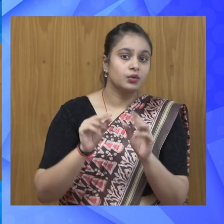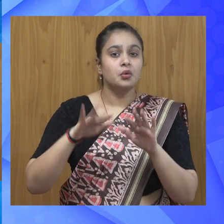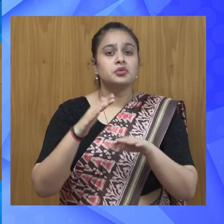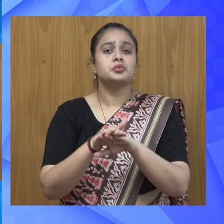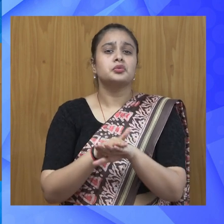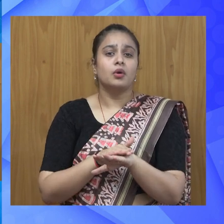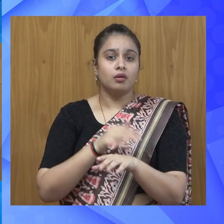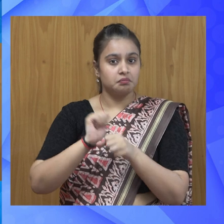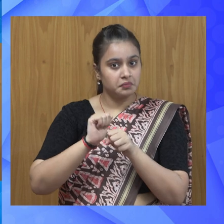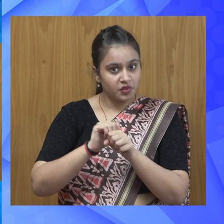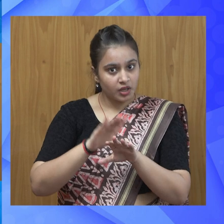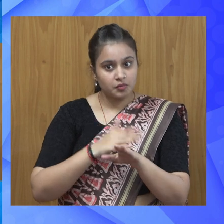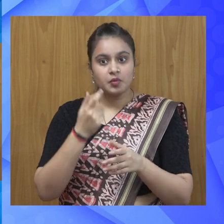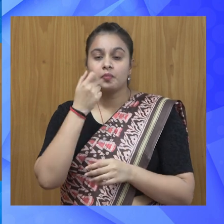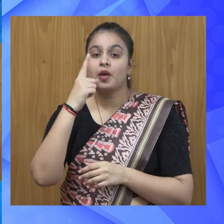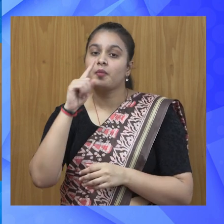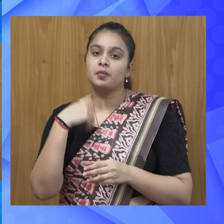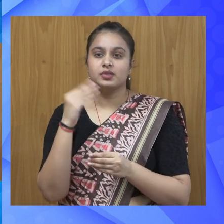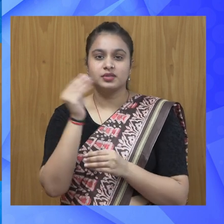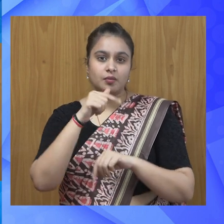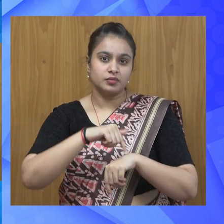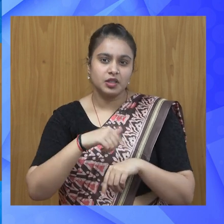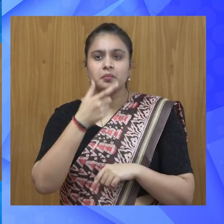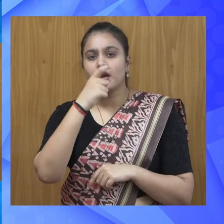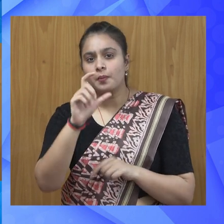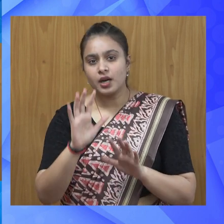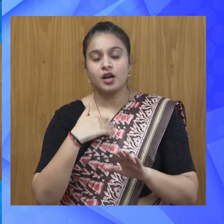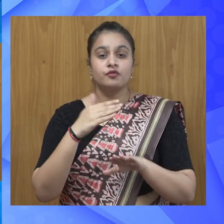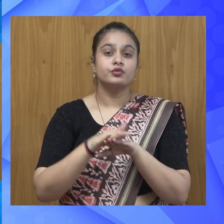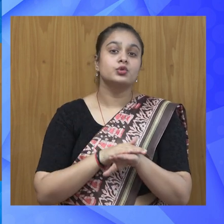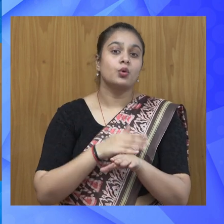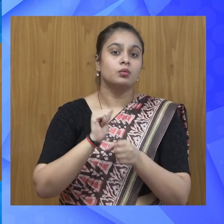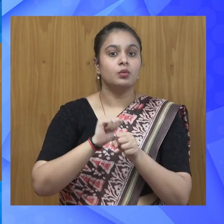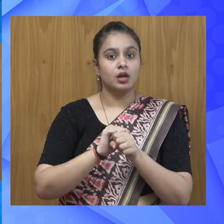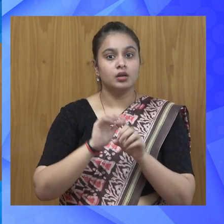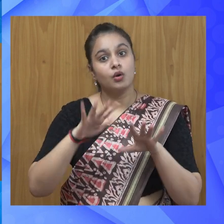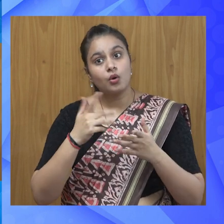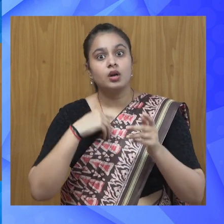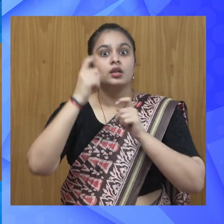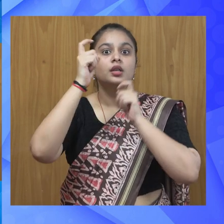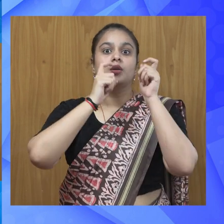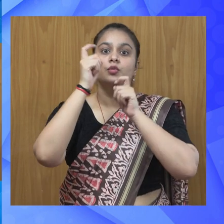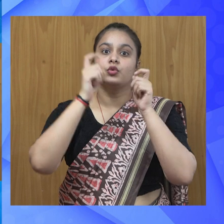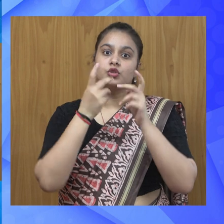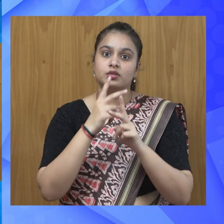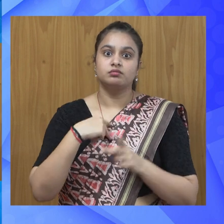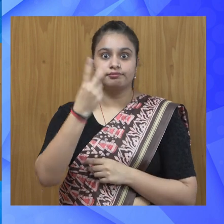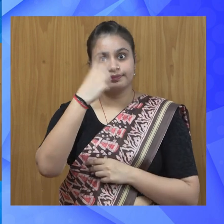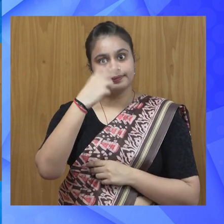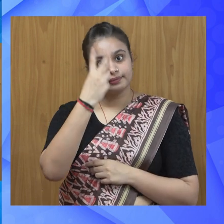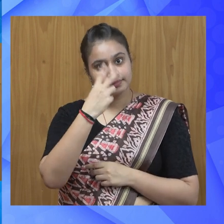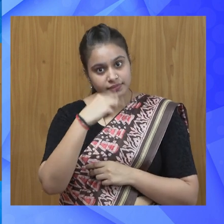स्लोनेस हो गई है, जो कि अक्सर पेरेंट्स कभी कभी कहते हैं कंप्लेंट में, तो ये भी सिम्टम हो सकते हैं। इमोशनल सिम्टम बहुत कॉमन है, आप बार बार रोते